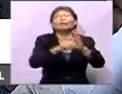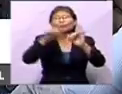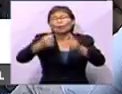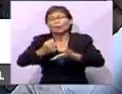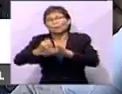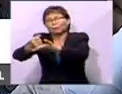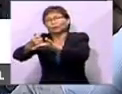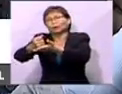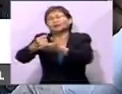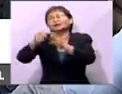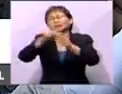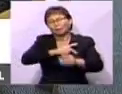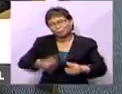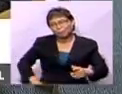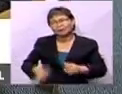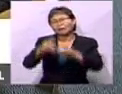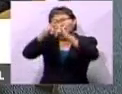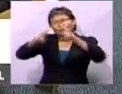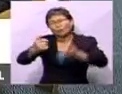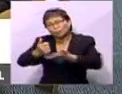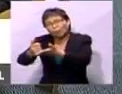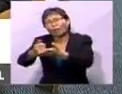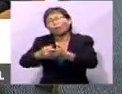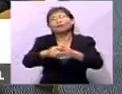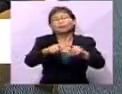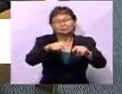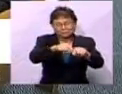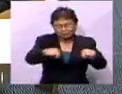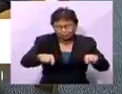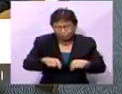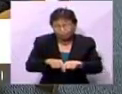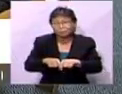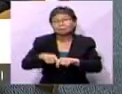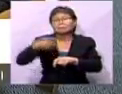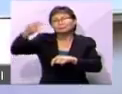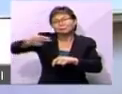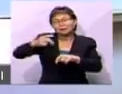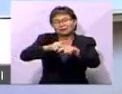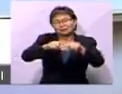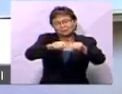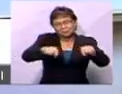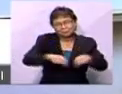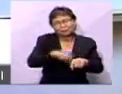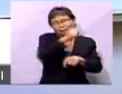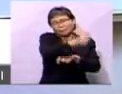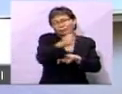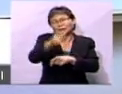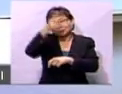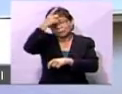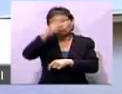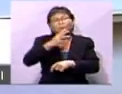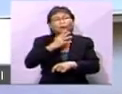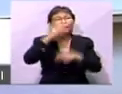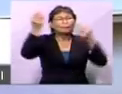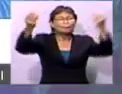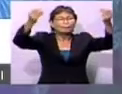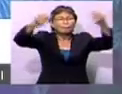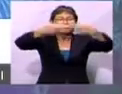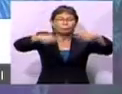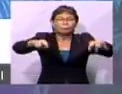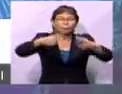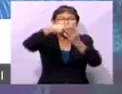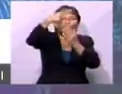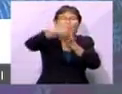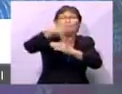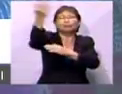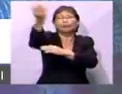dan muzium mengenal pasti lokasi bernilai sejarah di daerah masing-masing. Datuk Masidi berkata demikian dalam Majlis Pelancaran